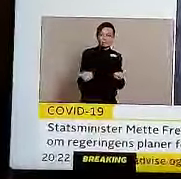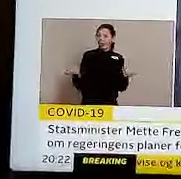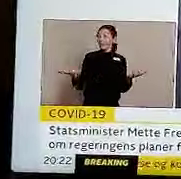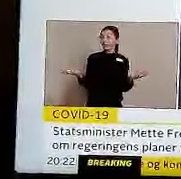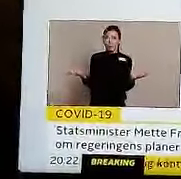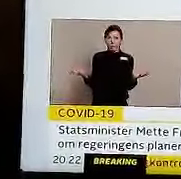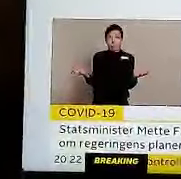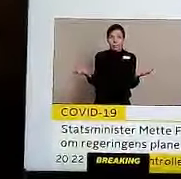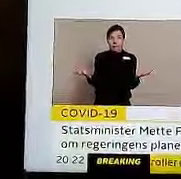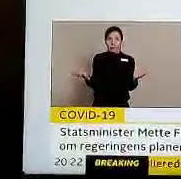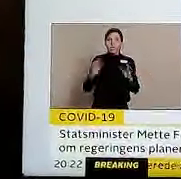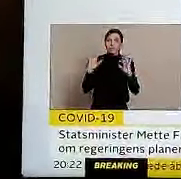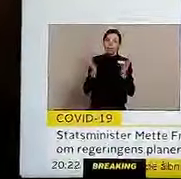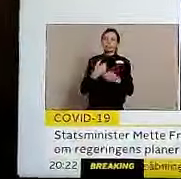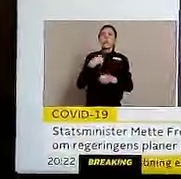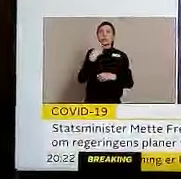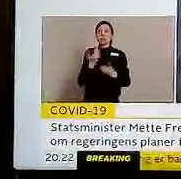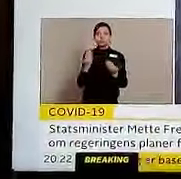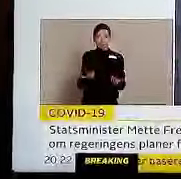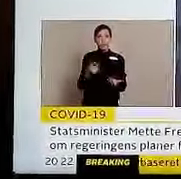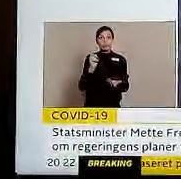الحياة تعود في الوقت الحاضر هي